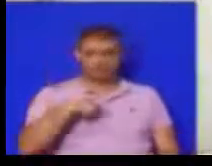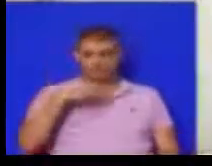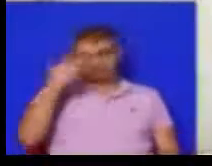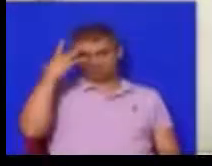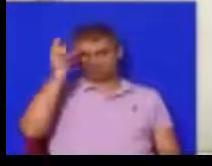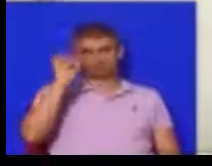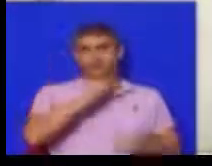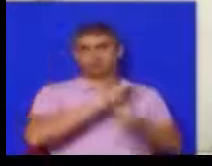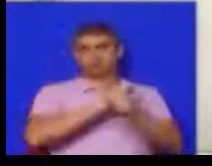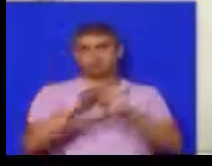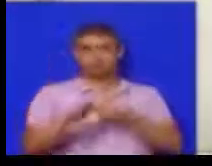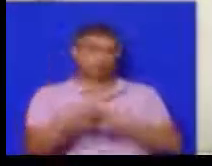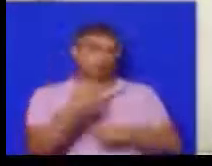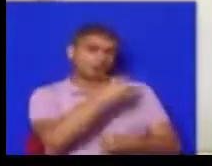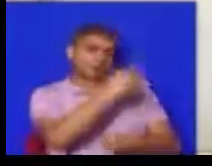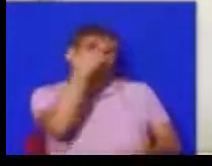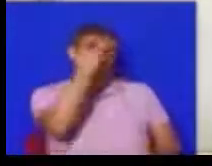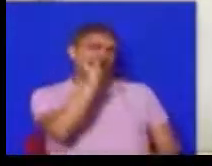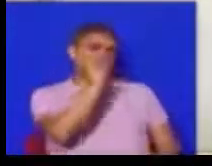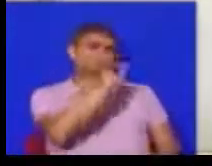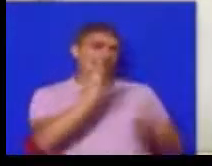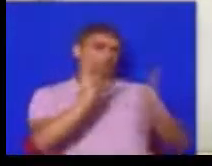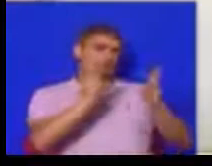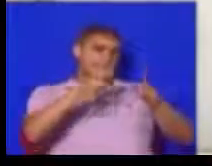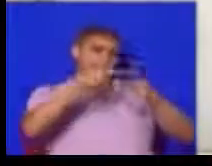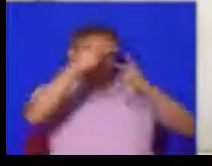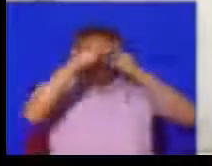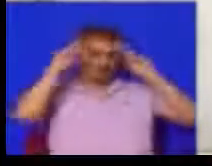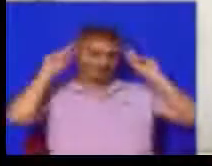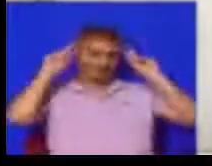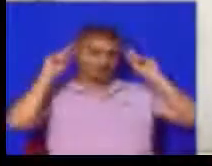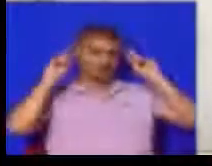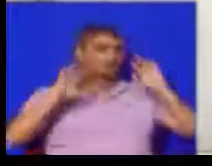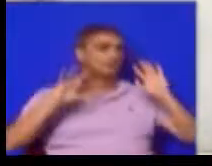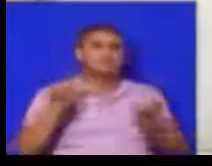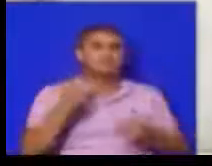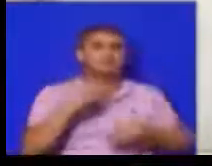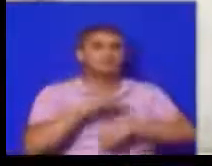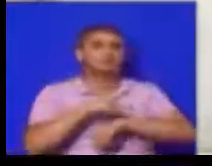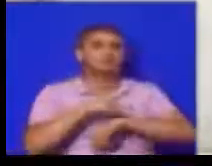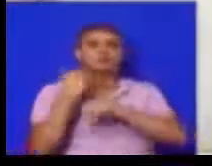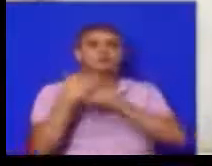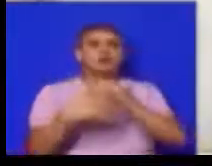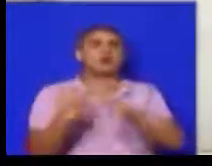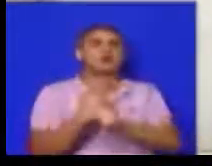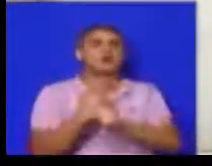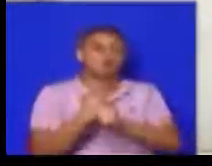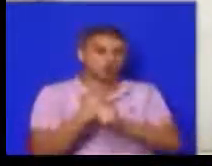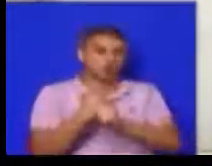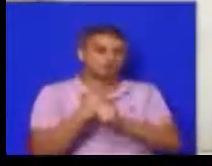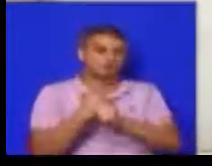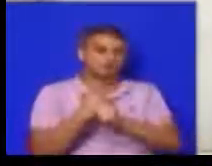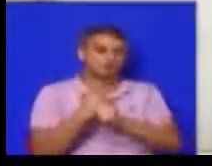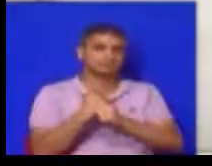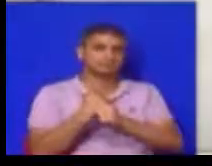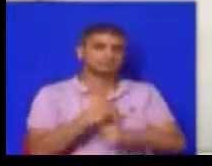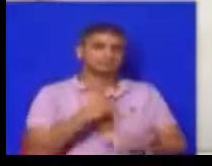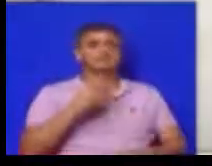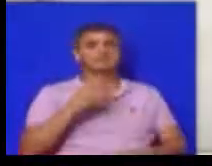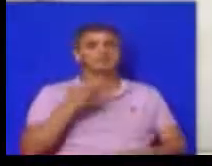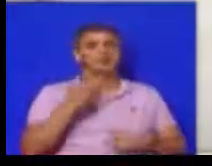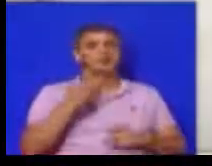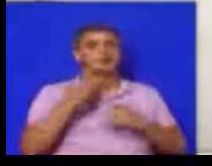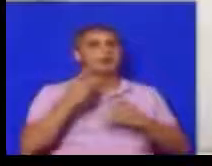של השואה, הם עם הטראומה של עיראק ואפגניסטן. מה הטיימינג האחרון לפעול? ומהו